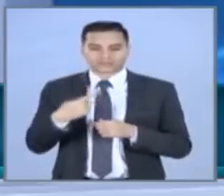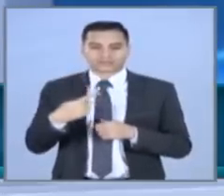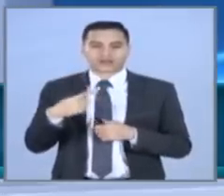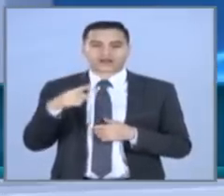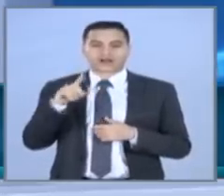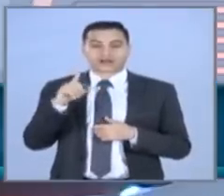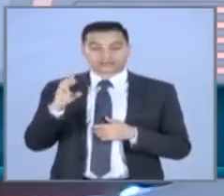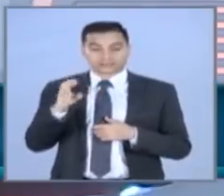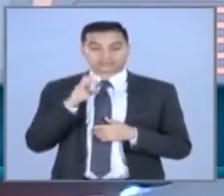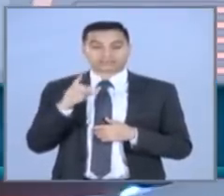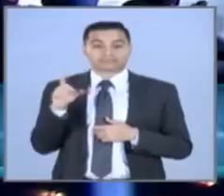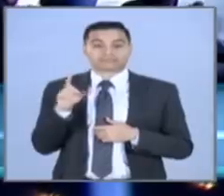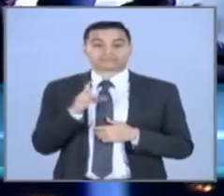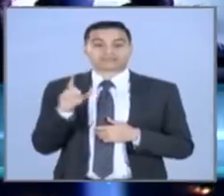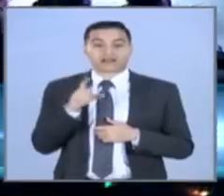صحيحة.